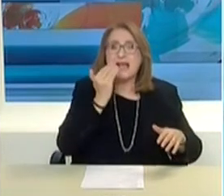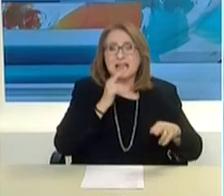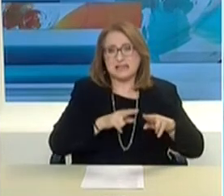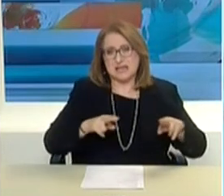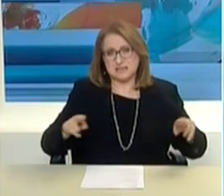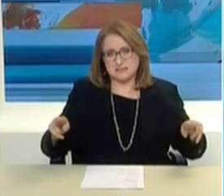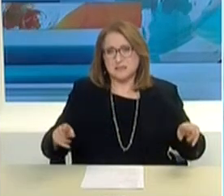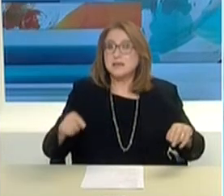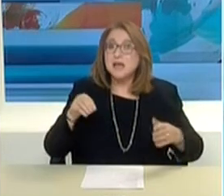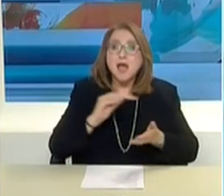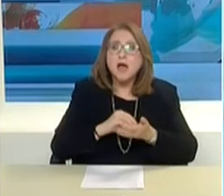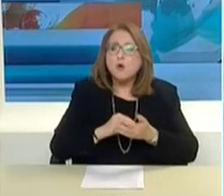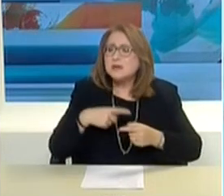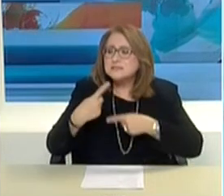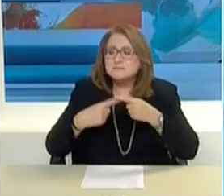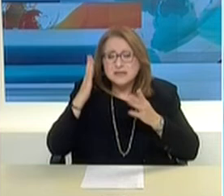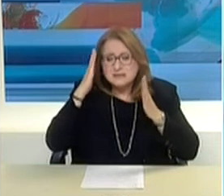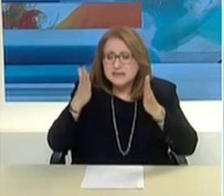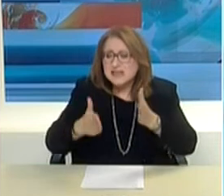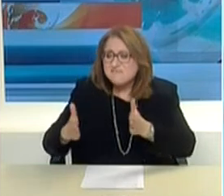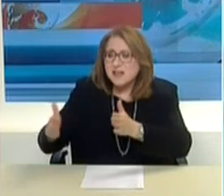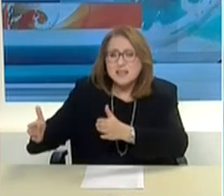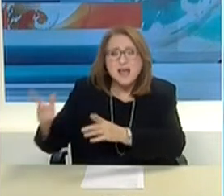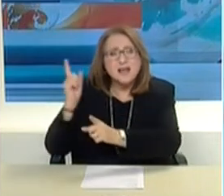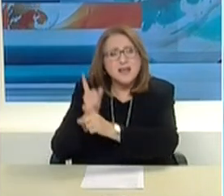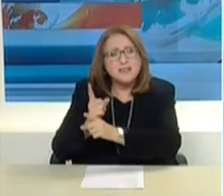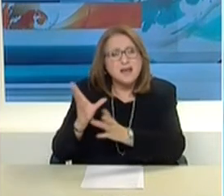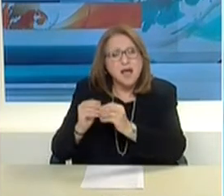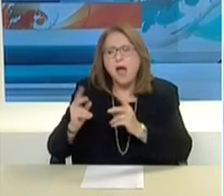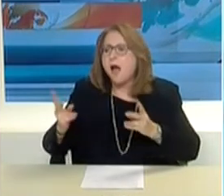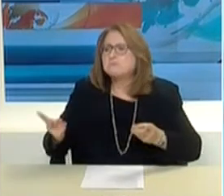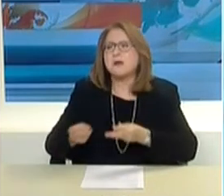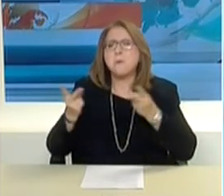περισσότερες απλές κλίνες για τον κορονοϊό εφόσον χρειαστεί. Επίσης,